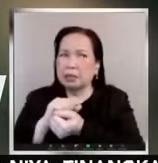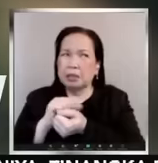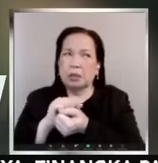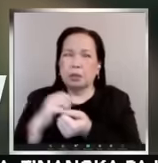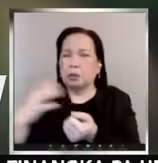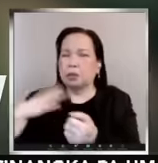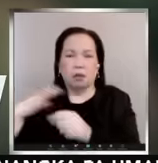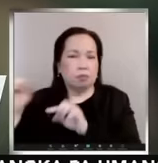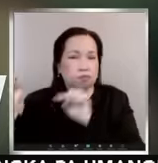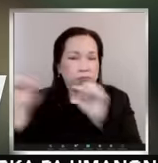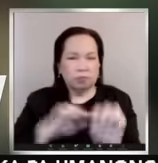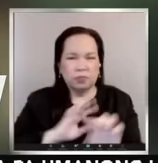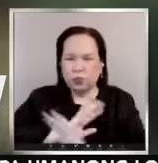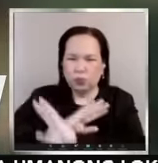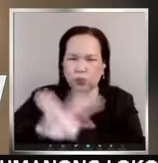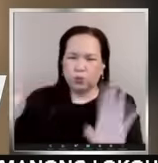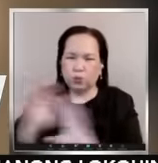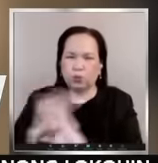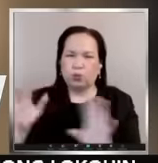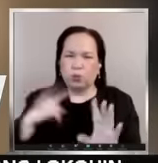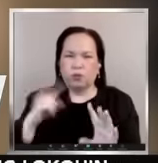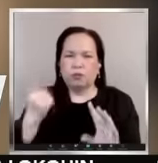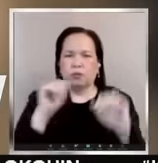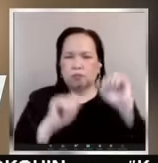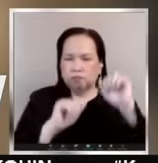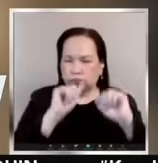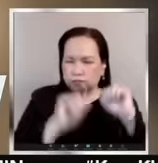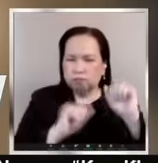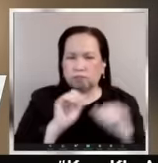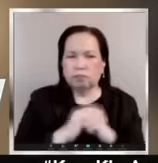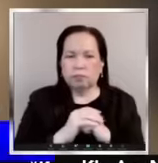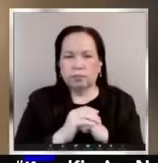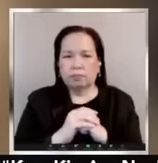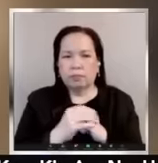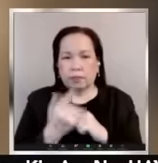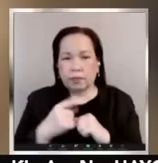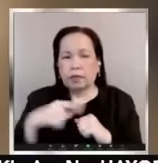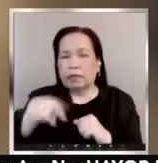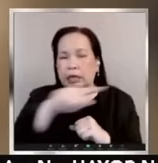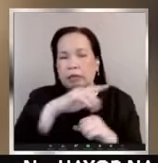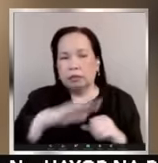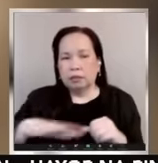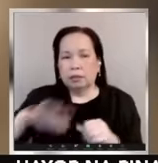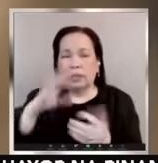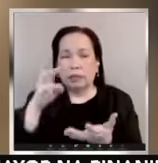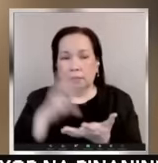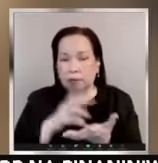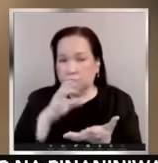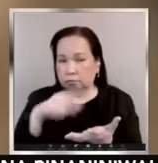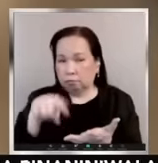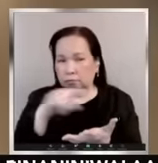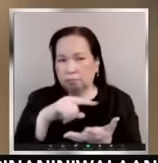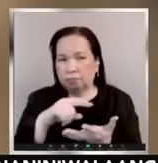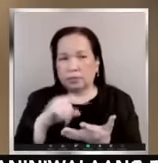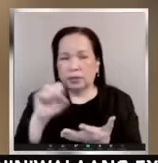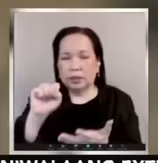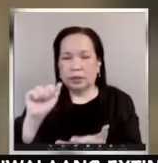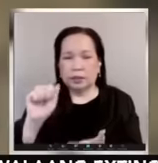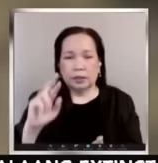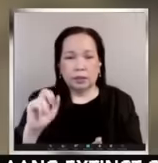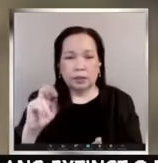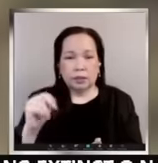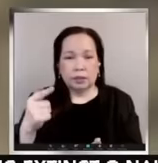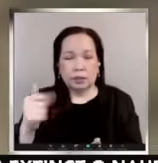ayon sa OCD SOC Sargen. Isinailalim na sa state of calamity ang bahay ng Glan sa Sarangani kung saan halos 30 bahay ang wasak na